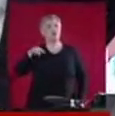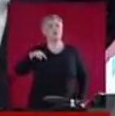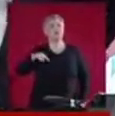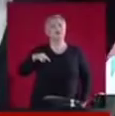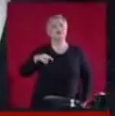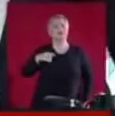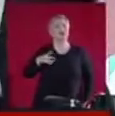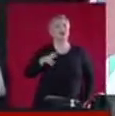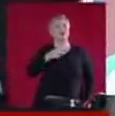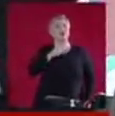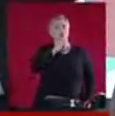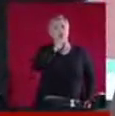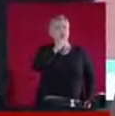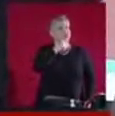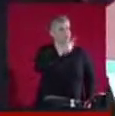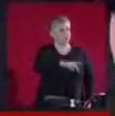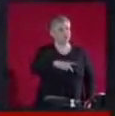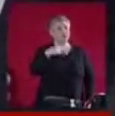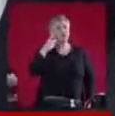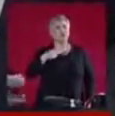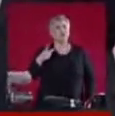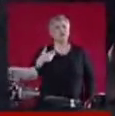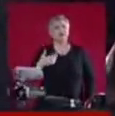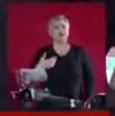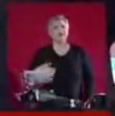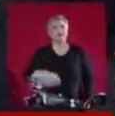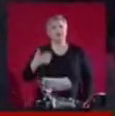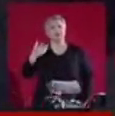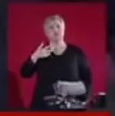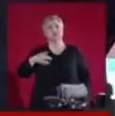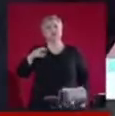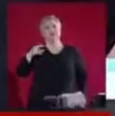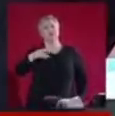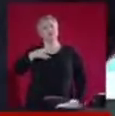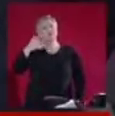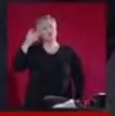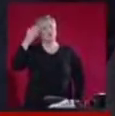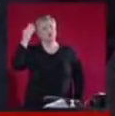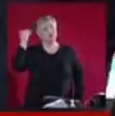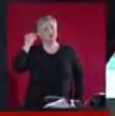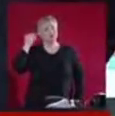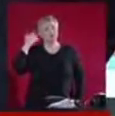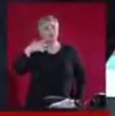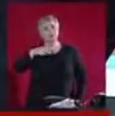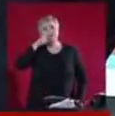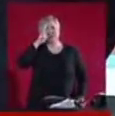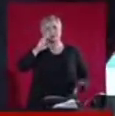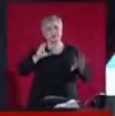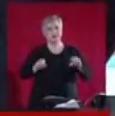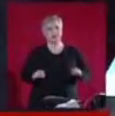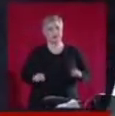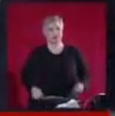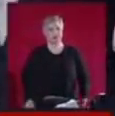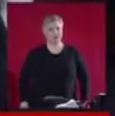του βουνού αλλά εκτός από την καταγωγή του έχει και μια